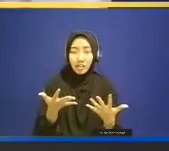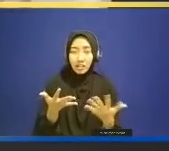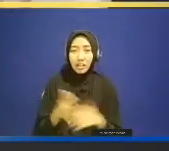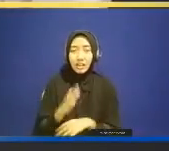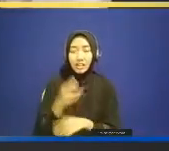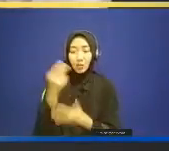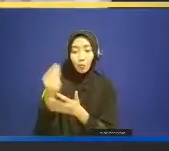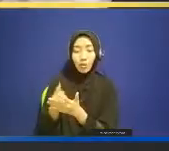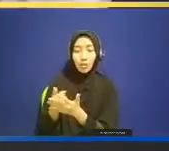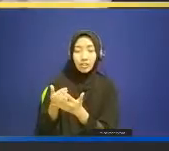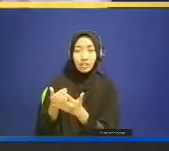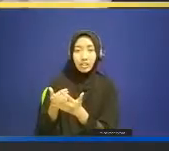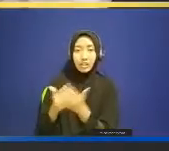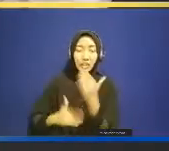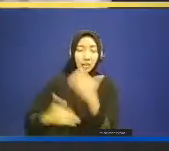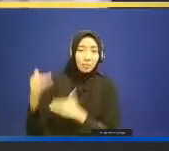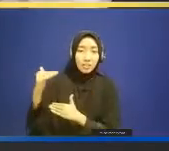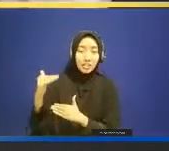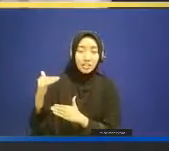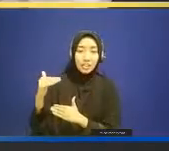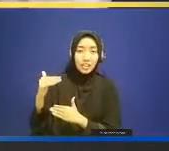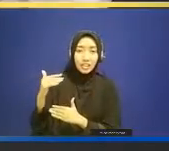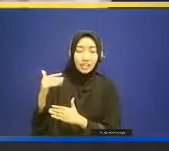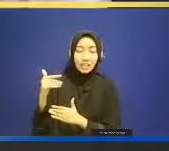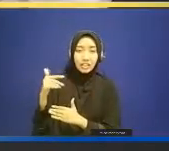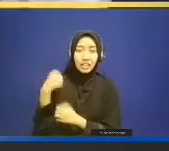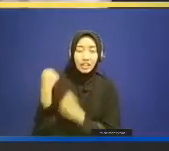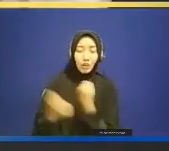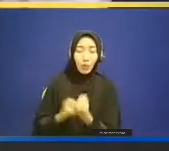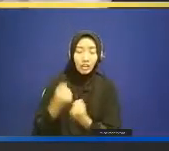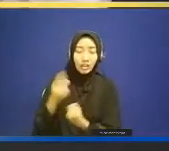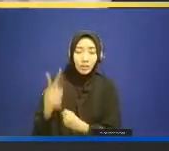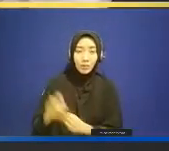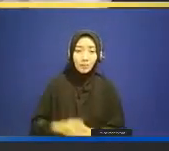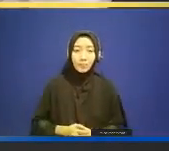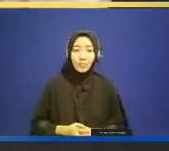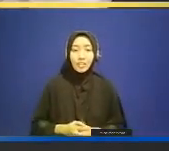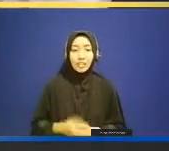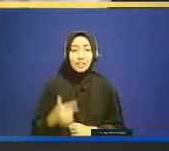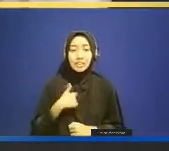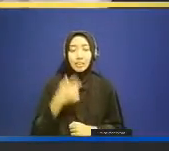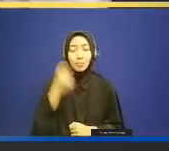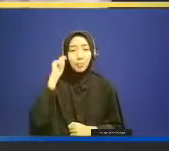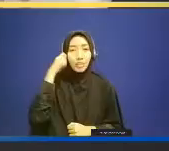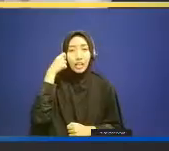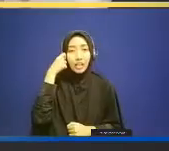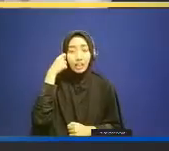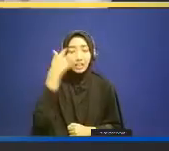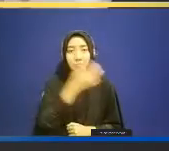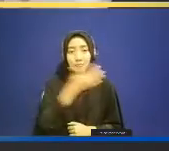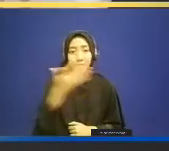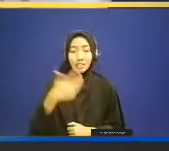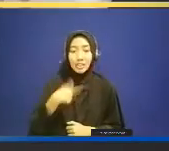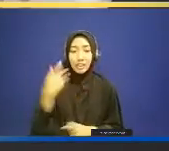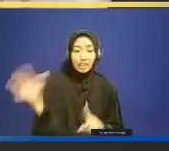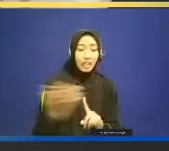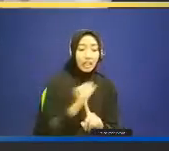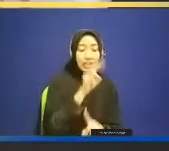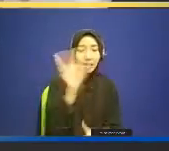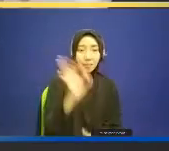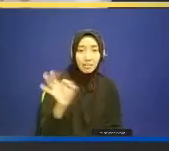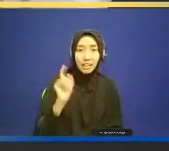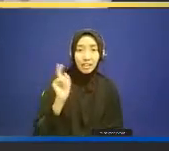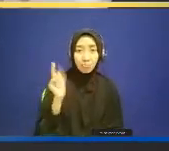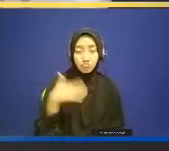budget yang lebih tajam itu yang mungkin dilakukan last but not least Saya ingin mengingatkan kita memang punya target tiga